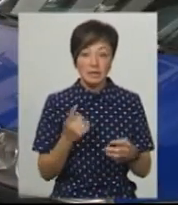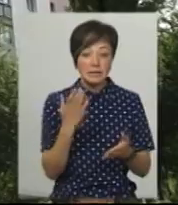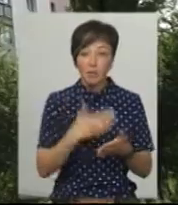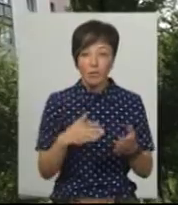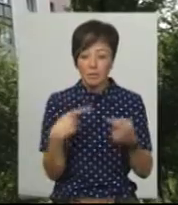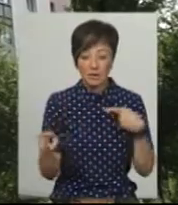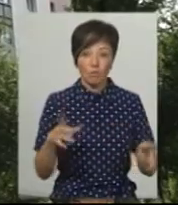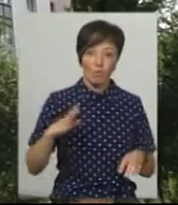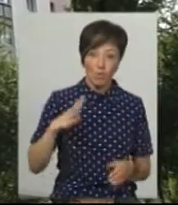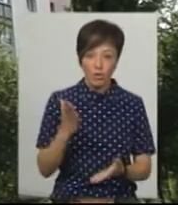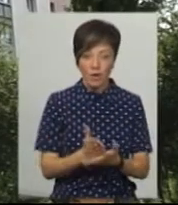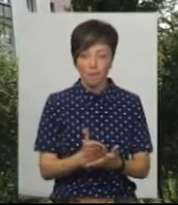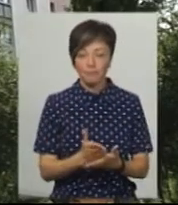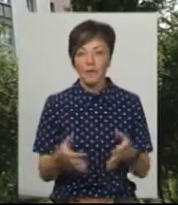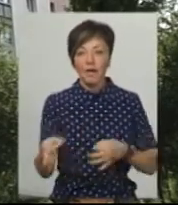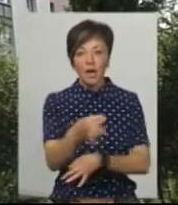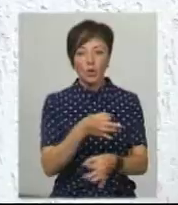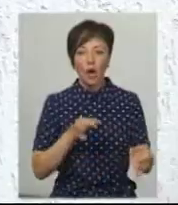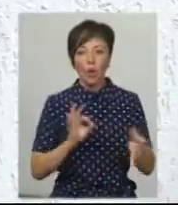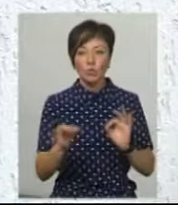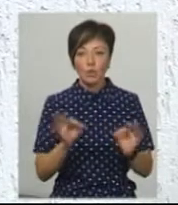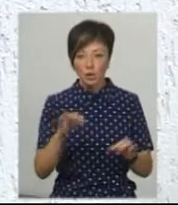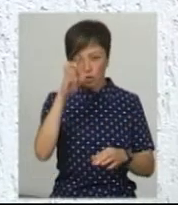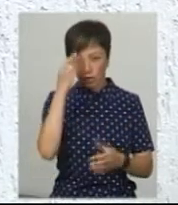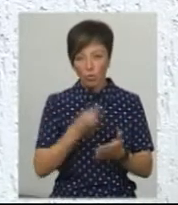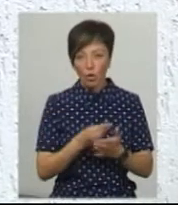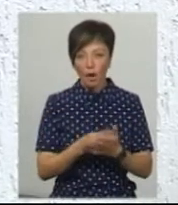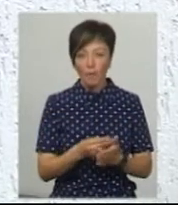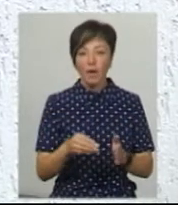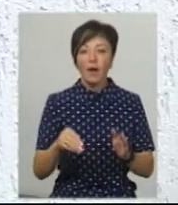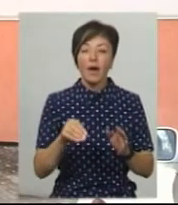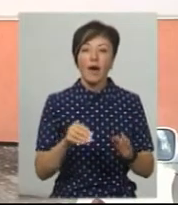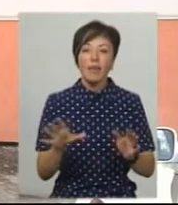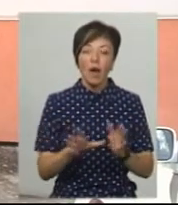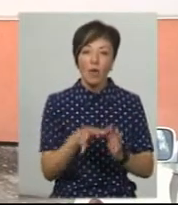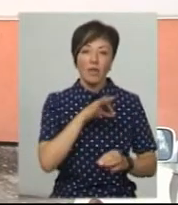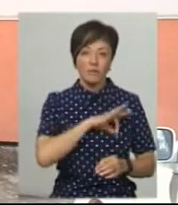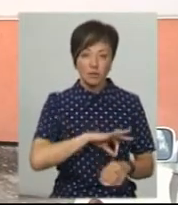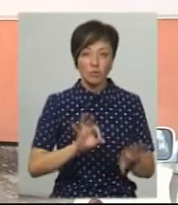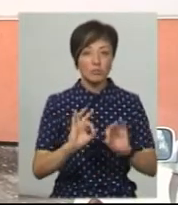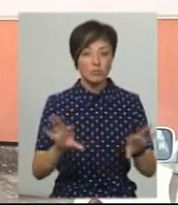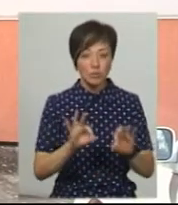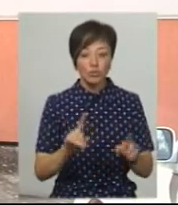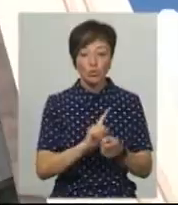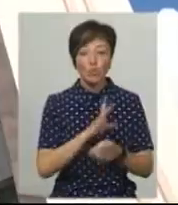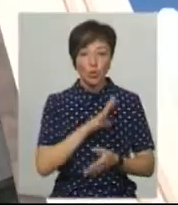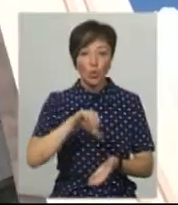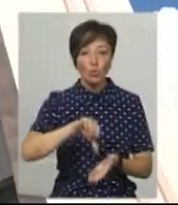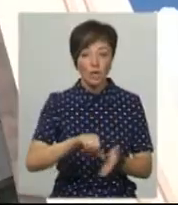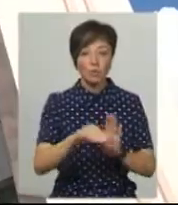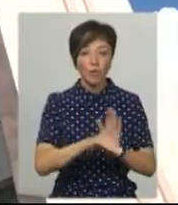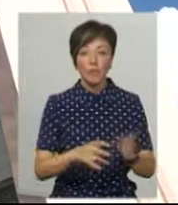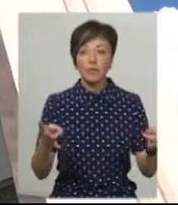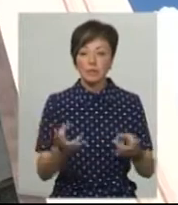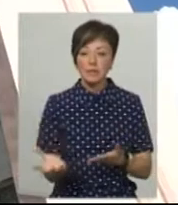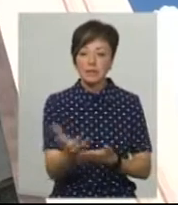земля. Регіональний консультант державної програми «Фонд енергоефективності України» Юрій Лягутко говорить, аби стати учасником програми,